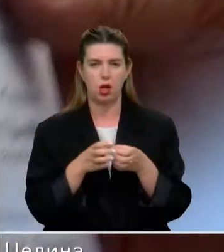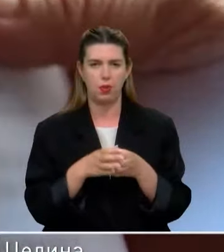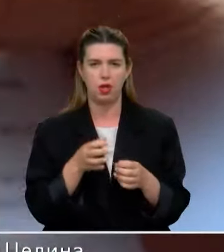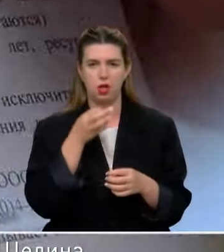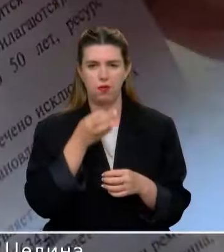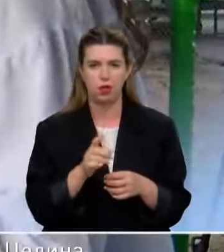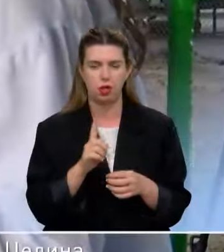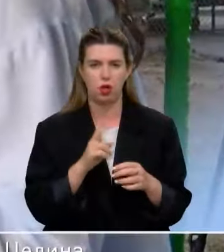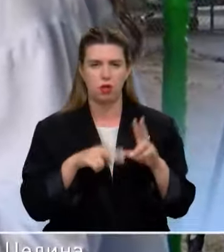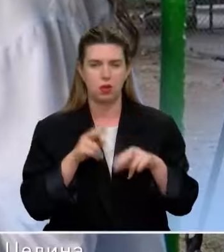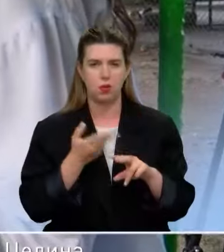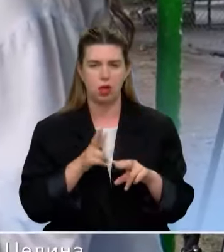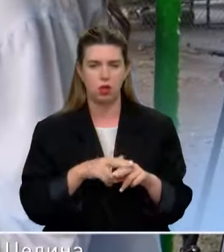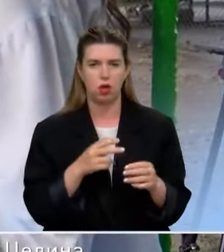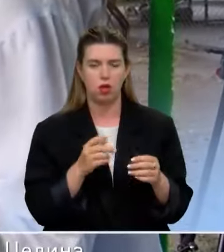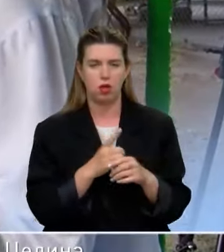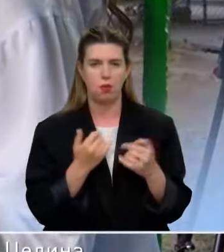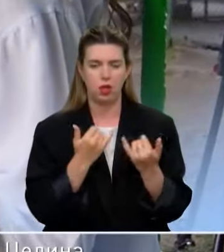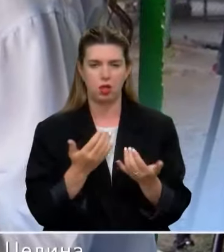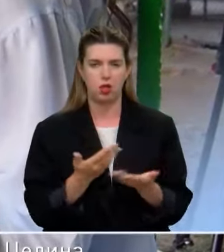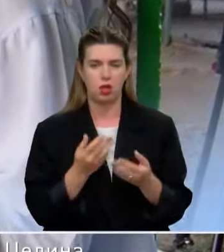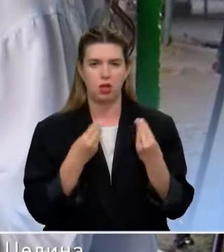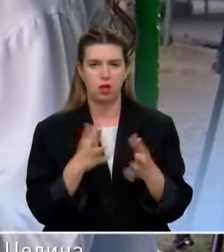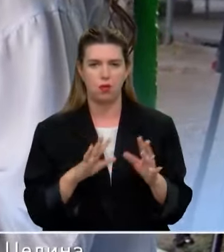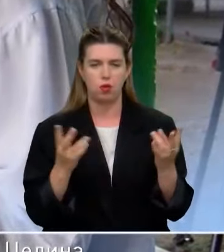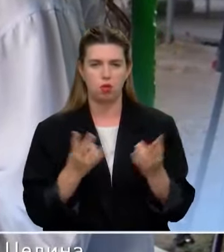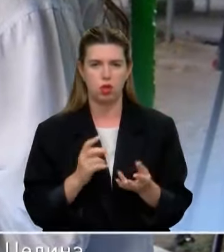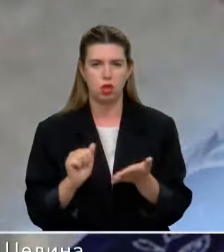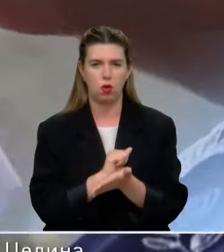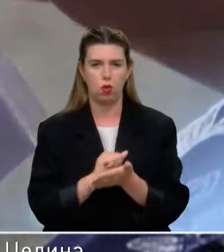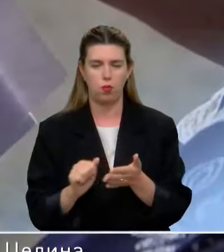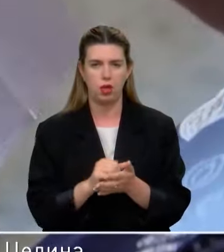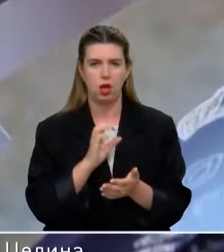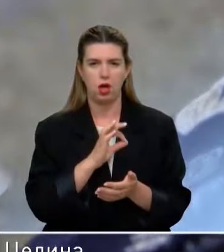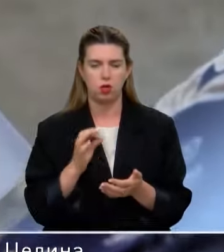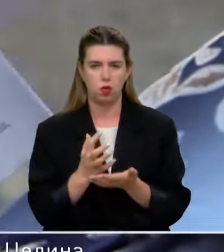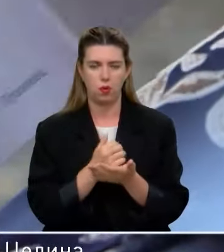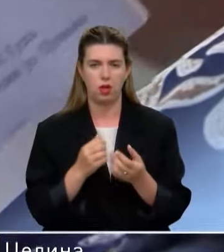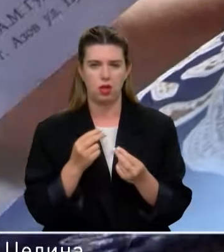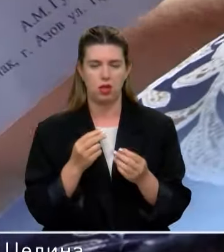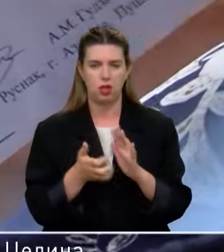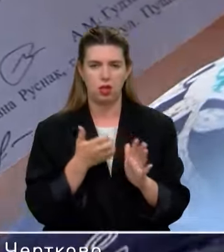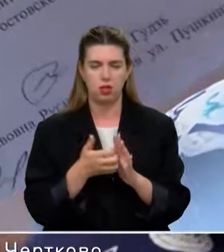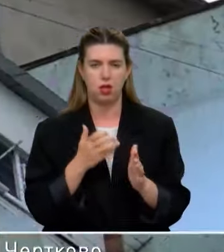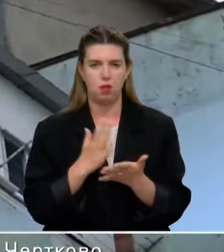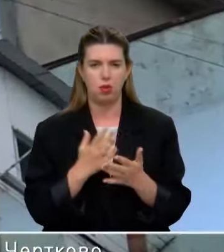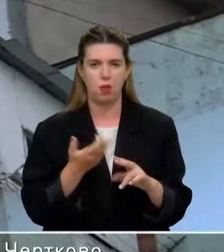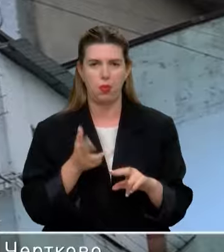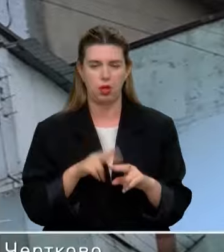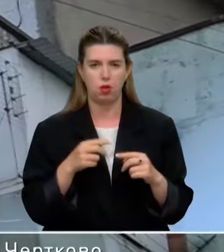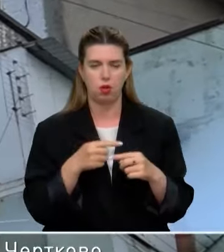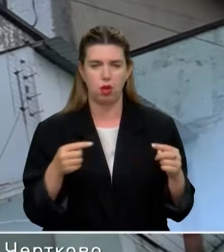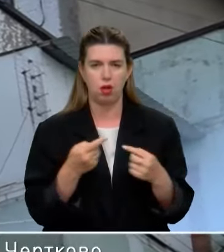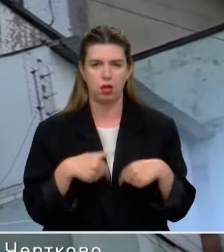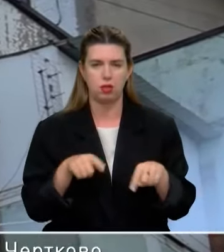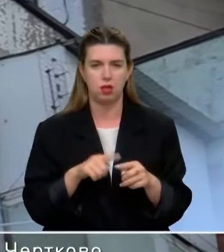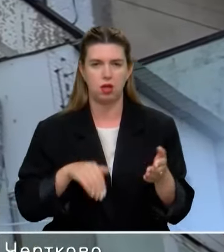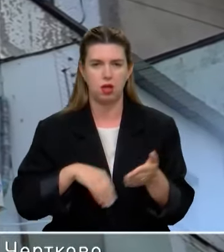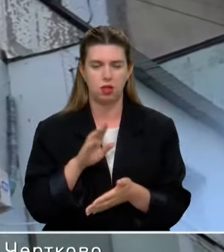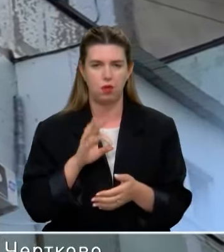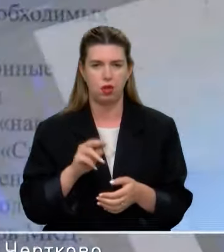ответили что подрядчик которого предложили жильцы не предоставил необходимые документы о собранных средств недостаточно Именно поэтому другие организации